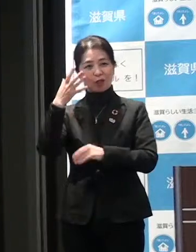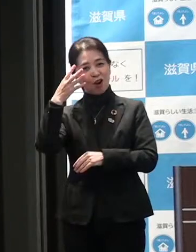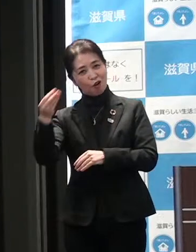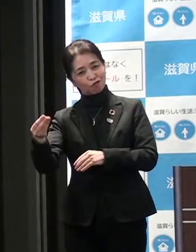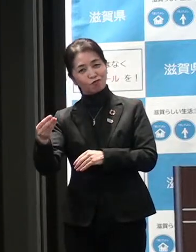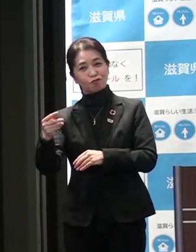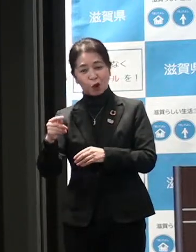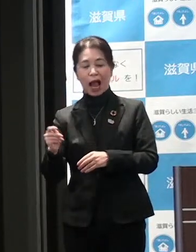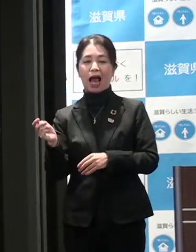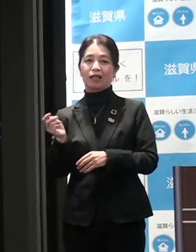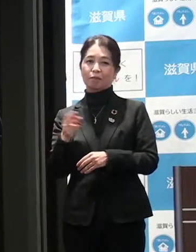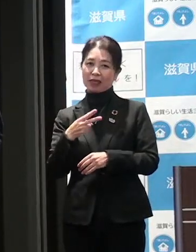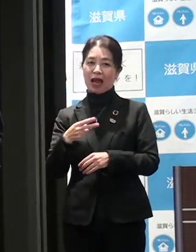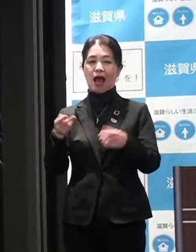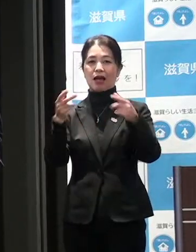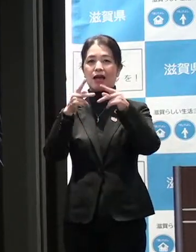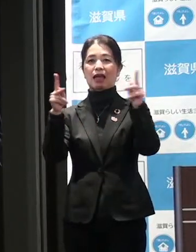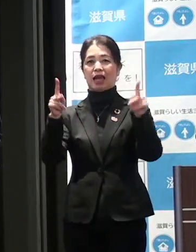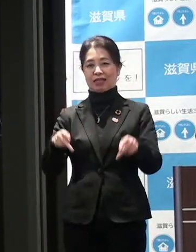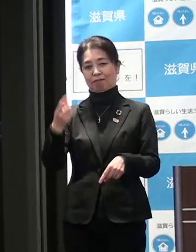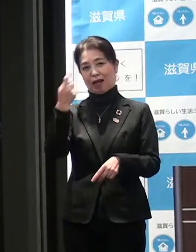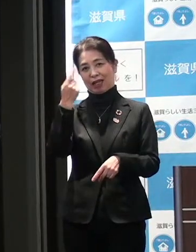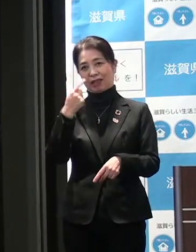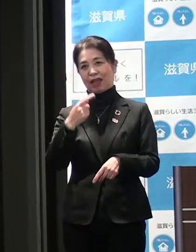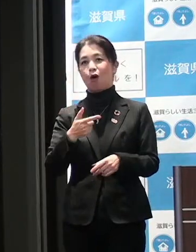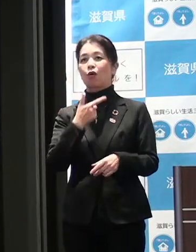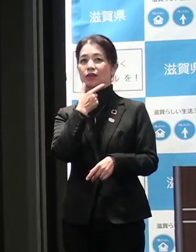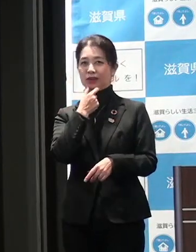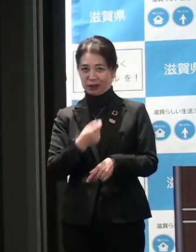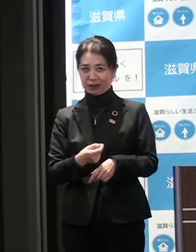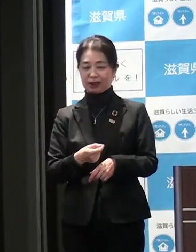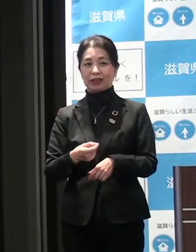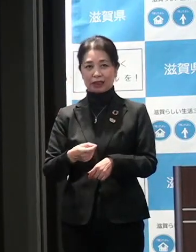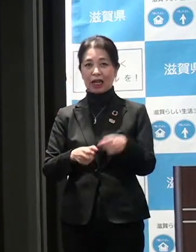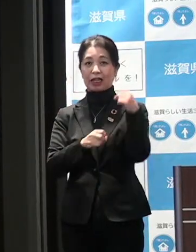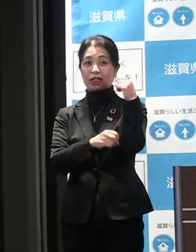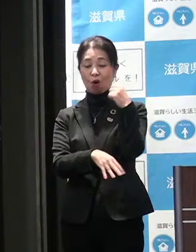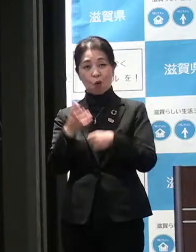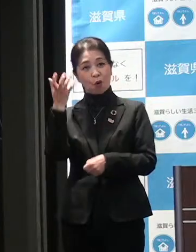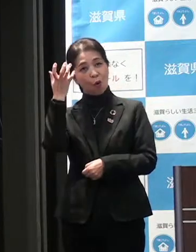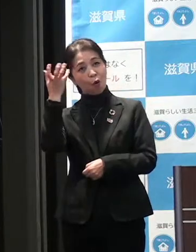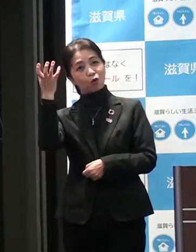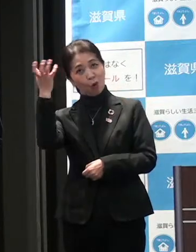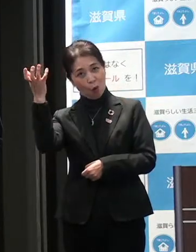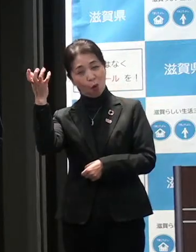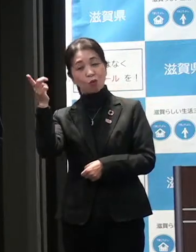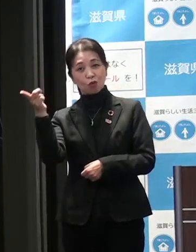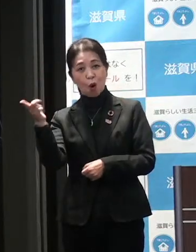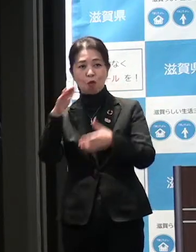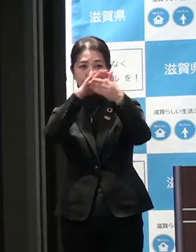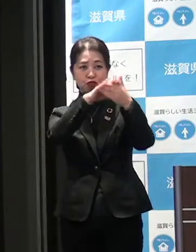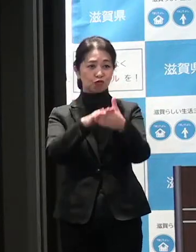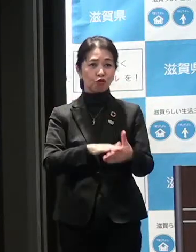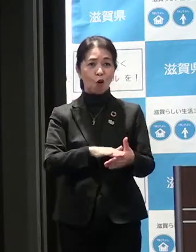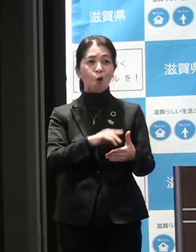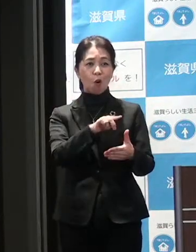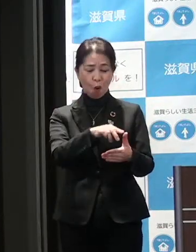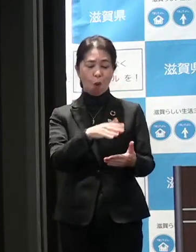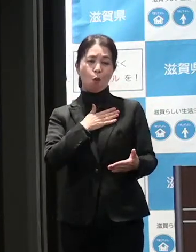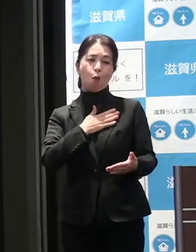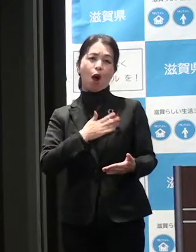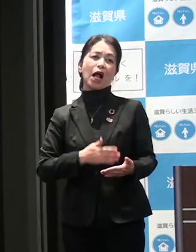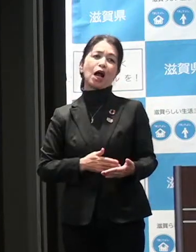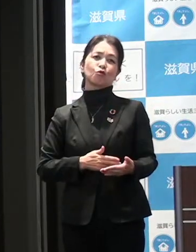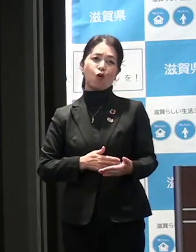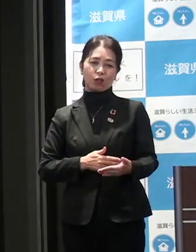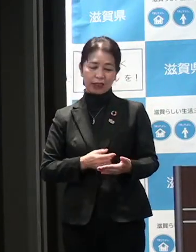らうような工夫をしました。例えば滋賀県基本構想の文章を子どもたちに かるように